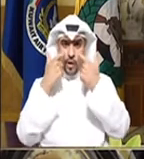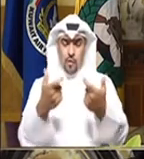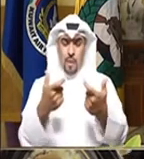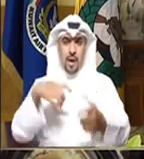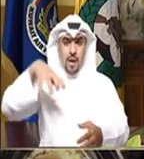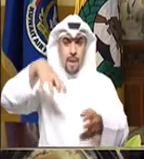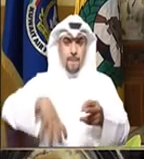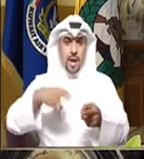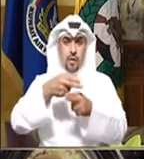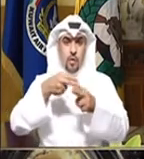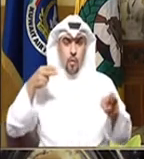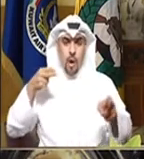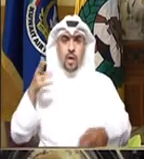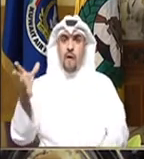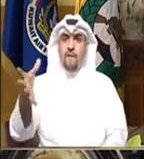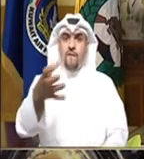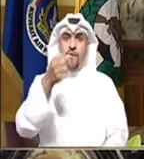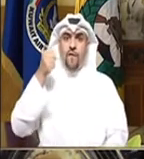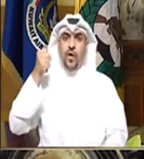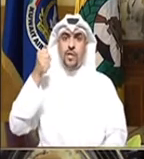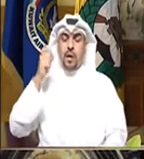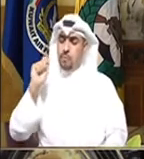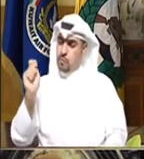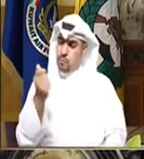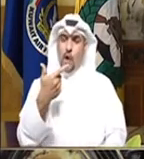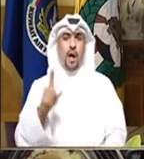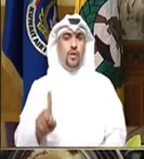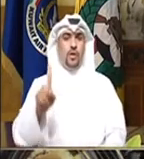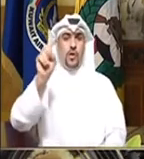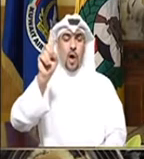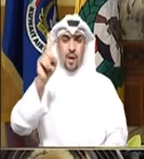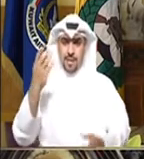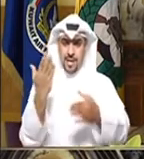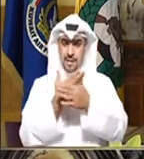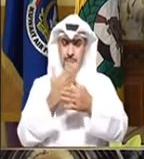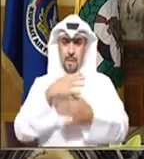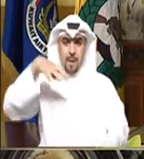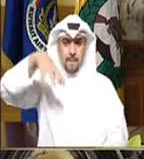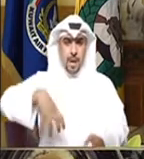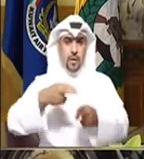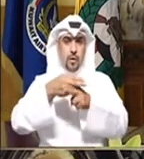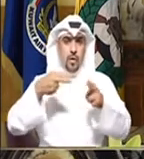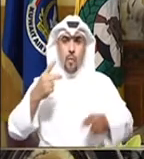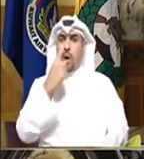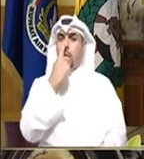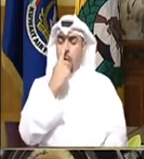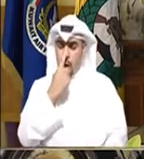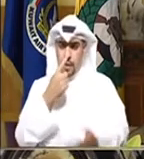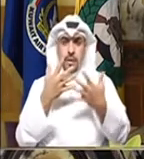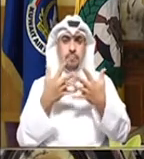باتت مواتية أمامكم لتسخير إمكانياتكم لتطوير